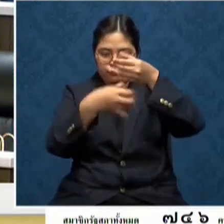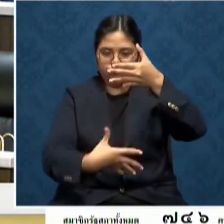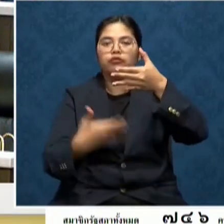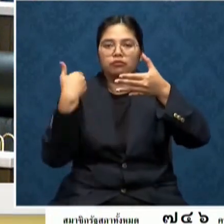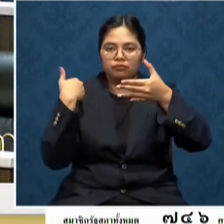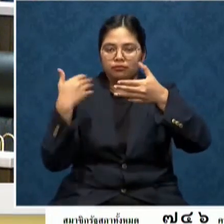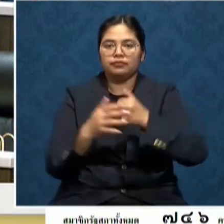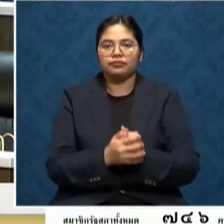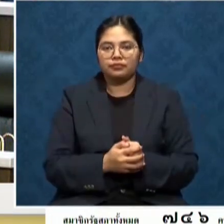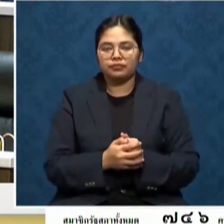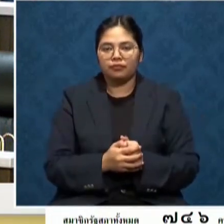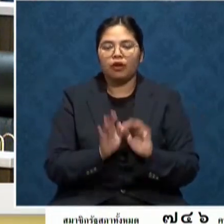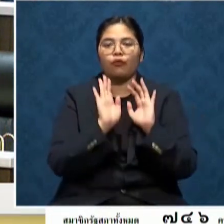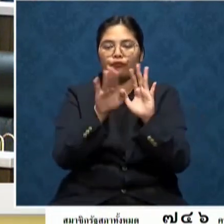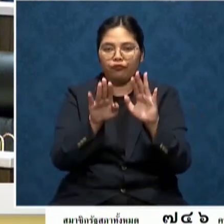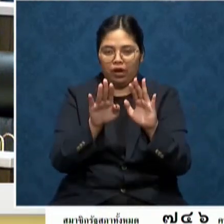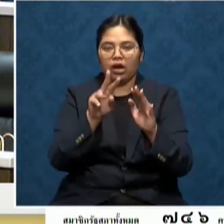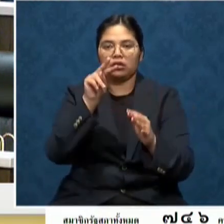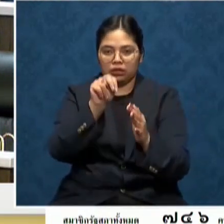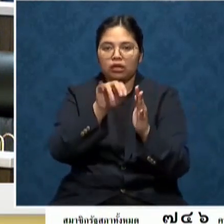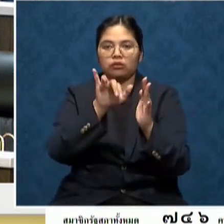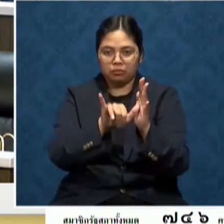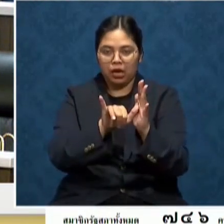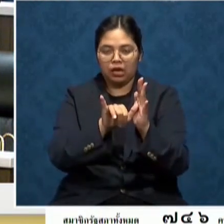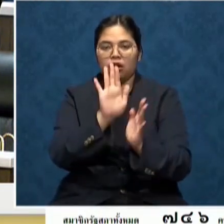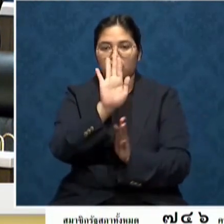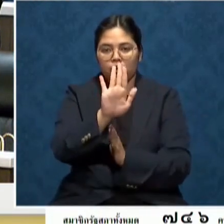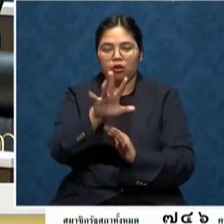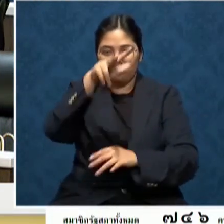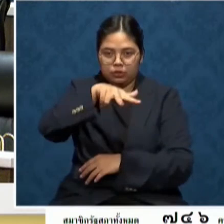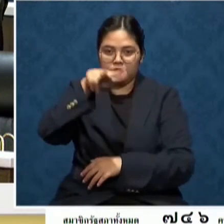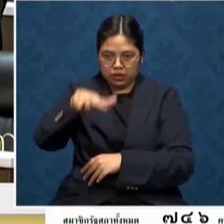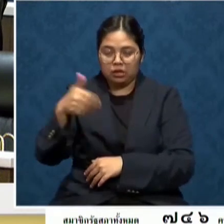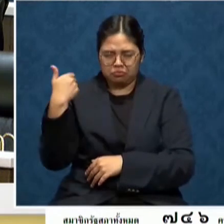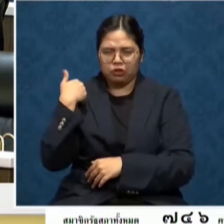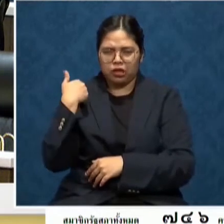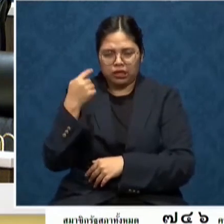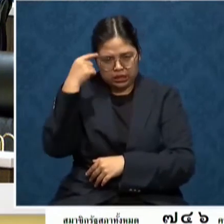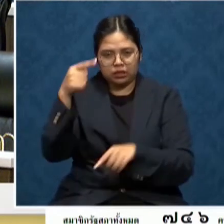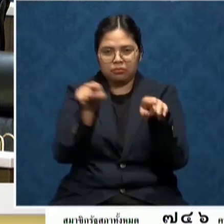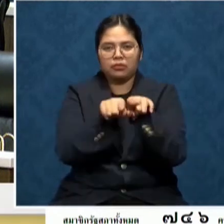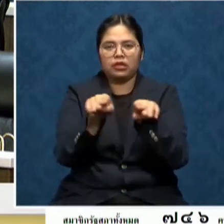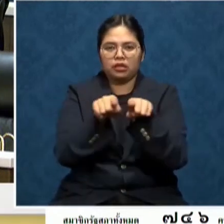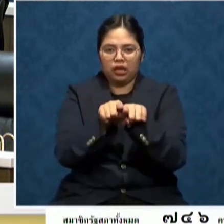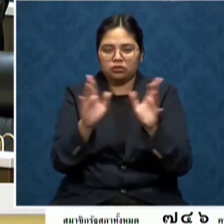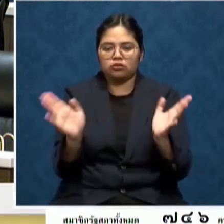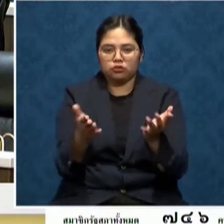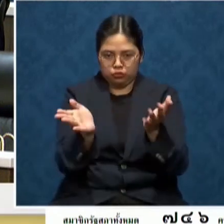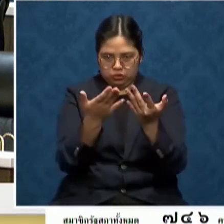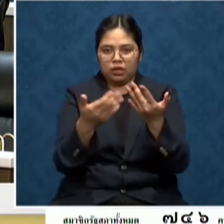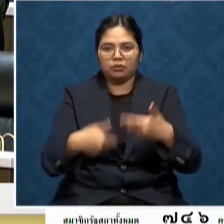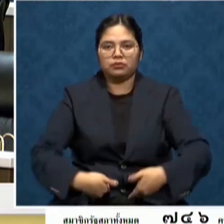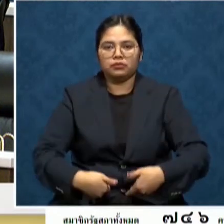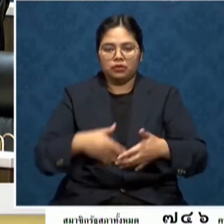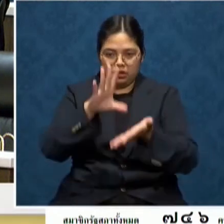และขอฝากถึงโนยบายขภาพเพื่อไทย learn to earn ด้นะคะจริๆ ดิฉกเหดวยกโยบายนี้เพระเปการส่งเสิงการรู้ตลดชี